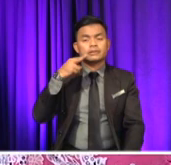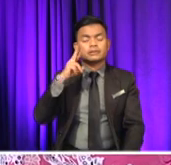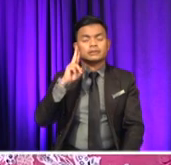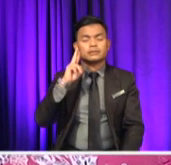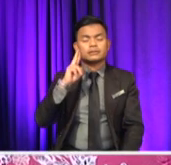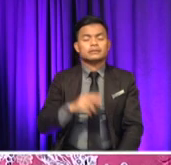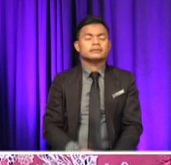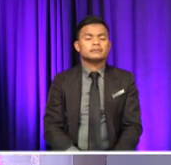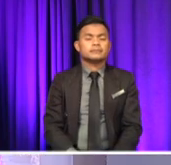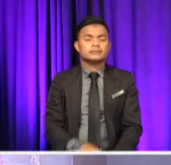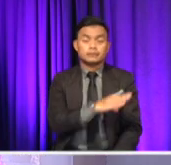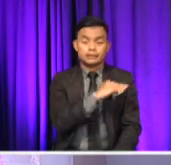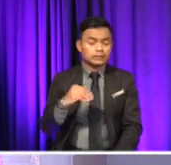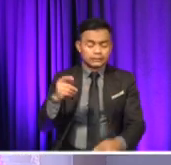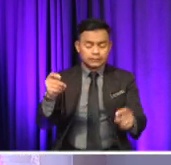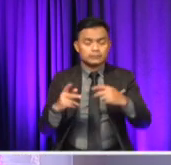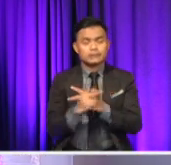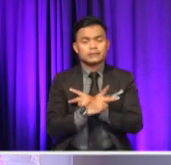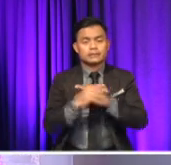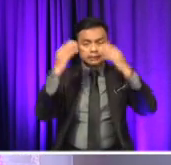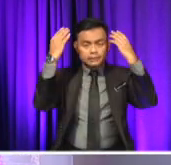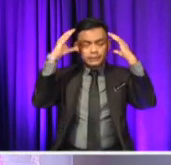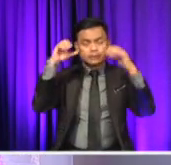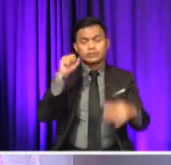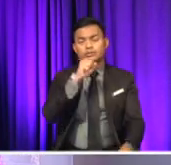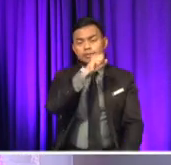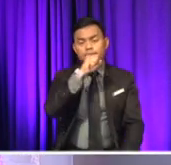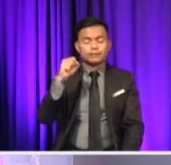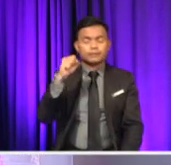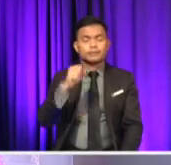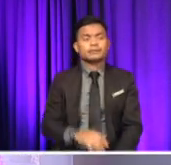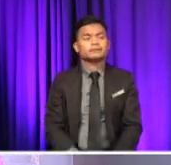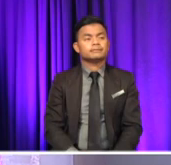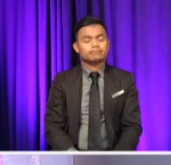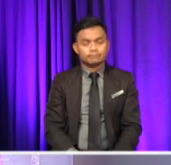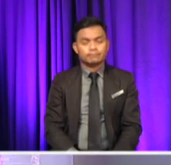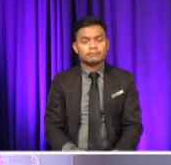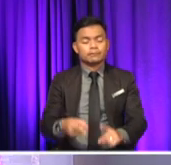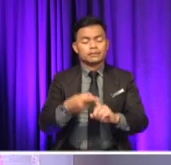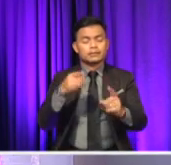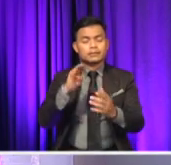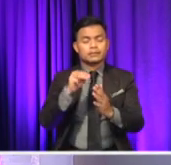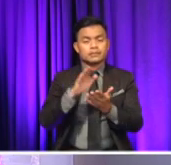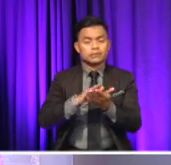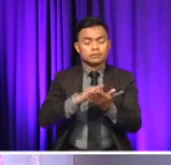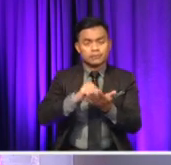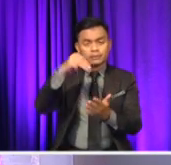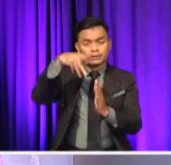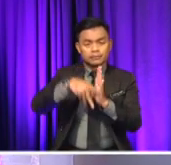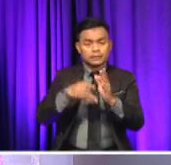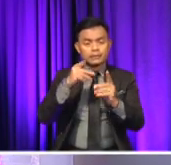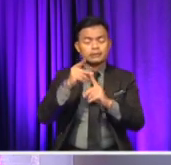terima kasih juga kepada juru bahasa isyarat kita Saiful Amri dari sekolah menengah pendidikan